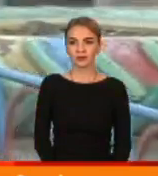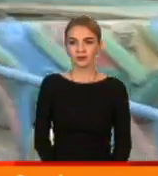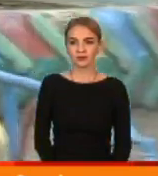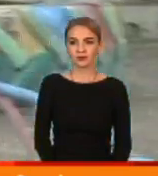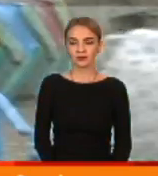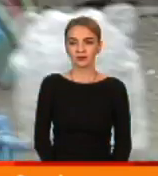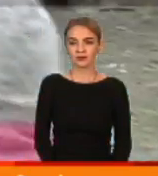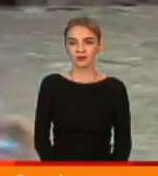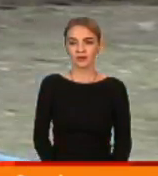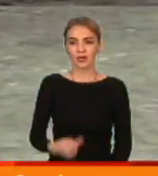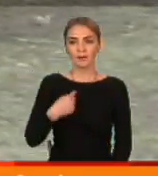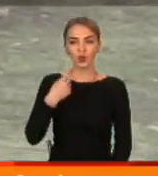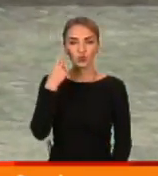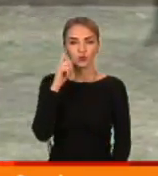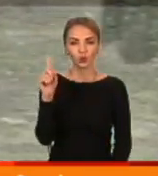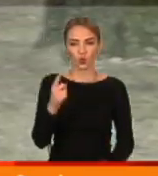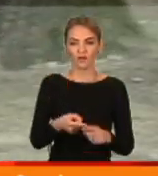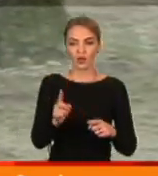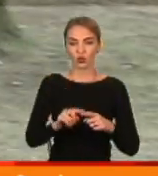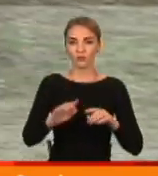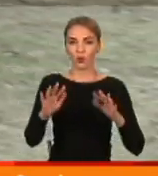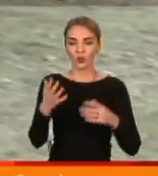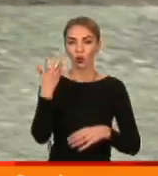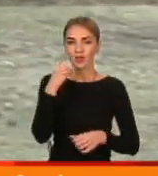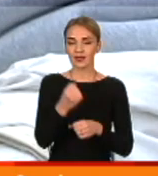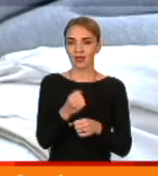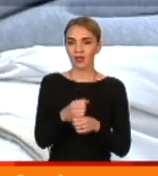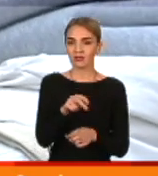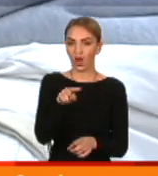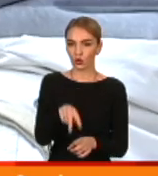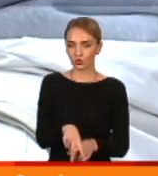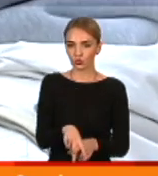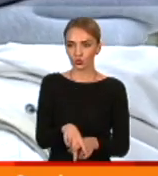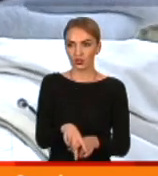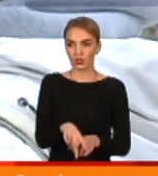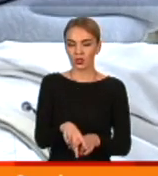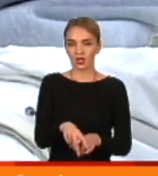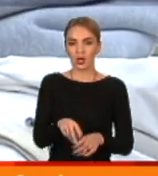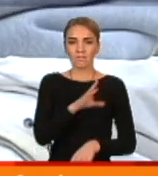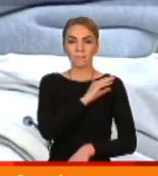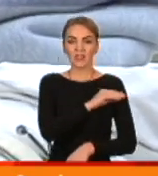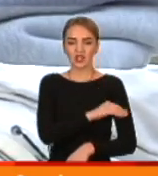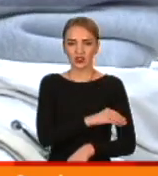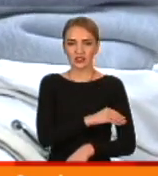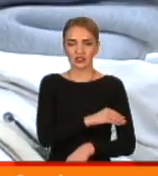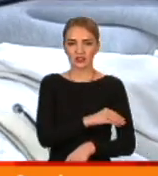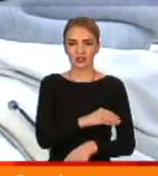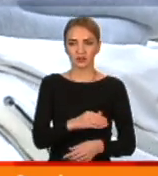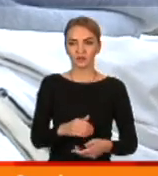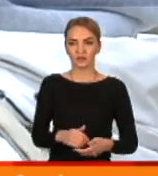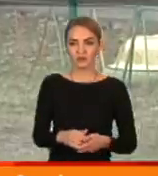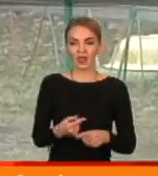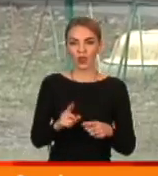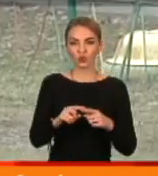Ну, ми так думаємо, що в цей момент, коли вона робить нагрузку, або мишці відпускають